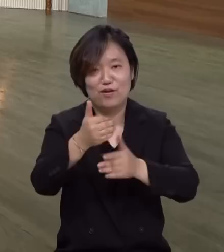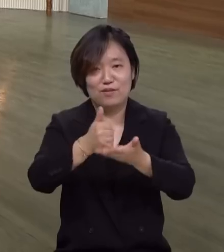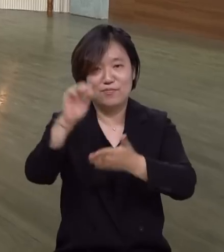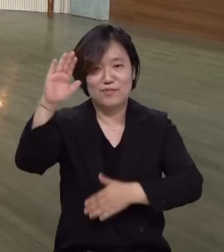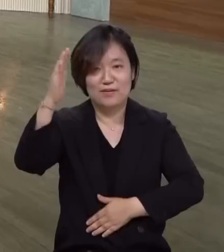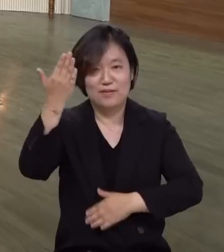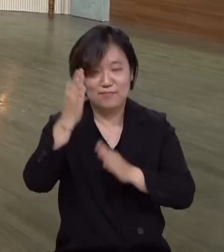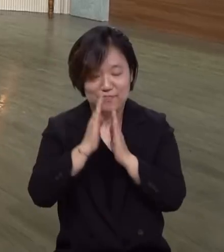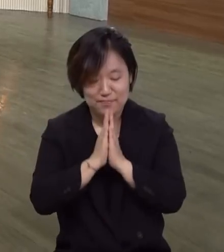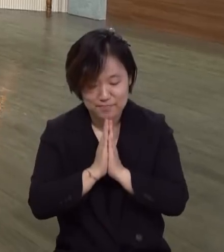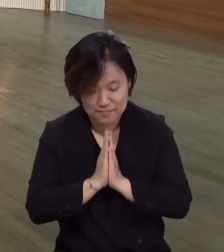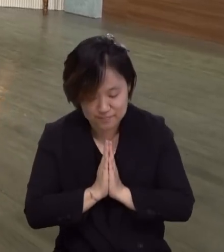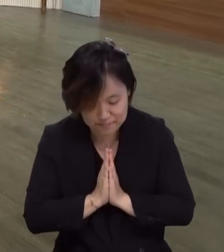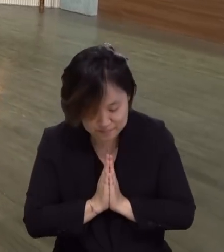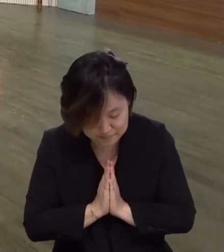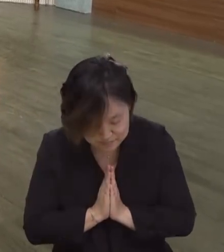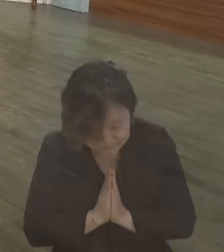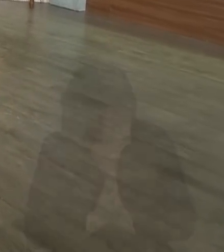성불하십시오